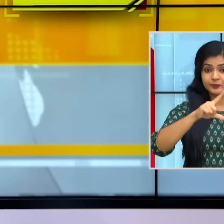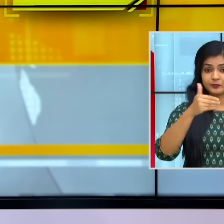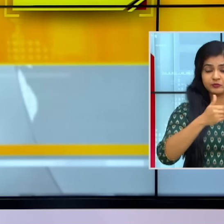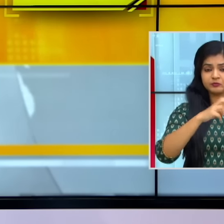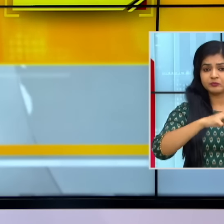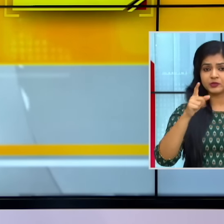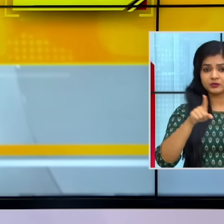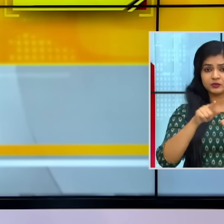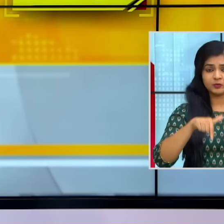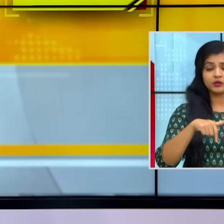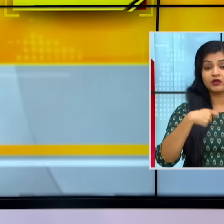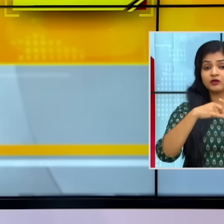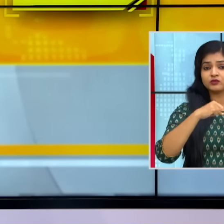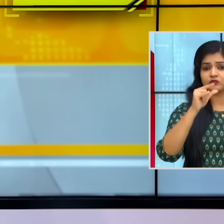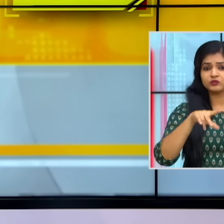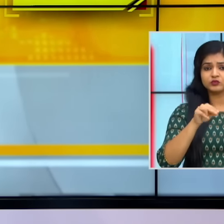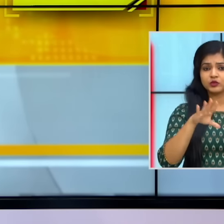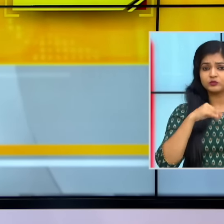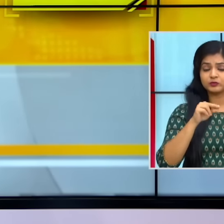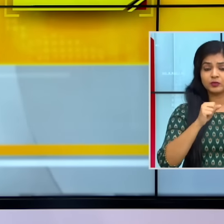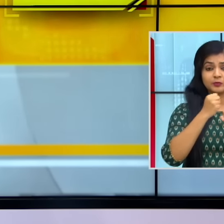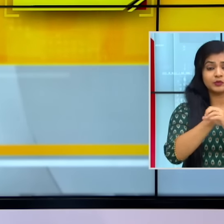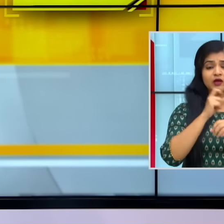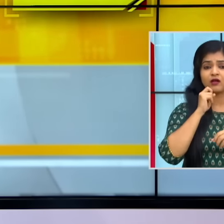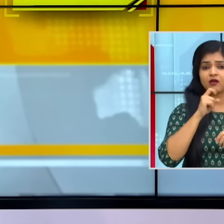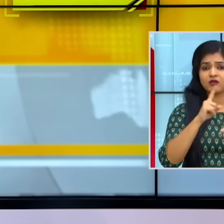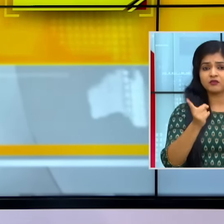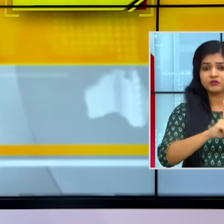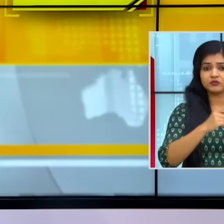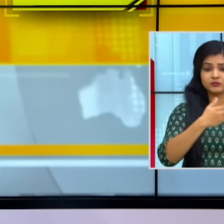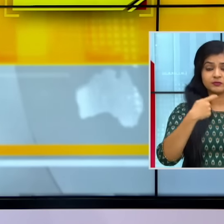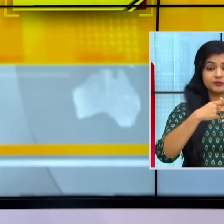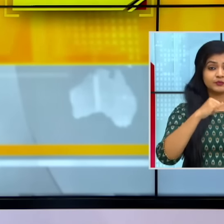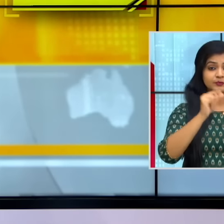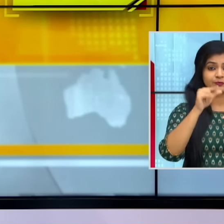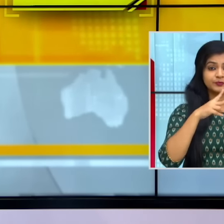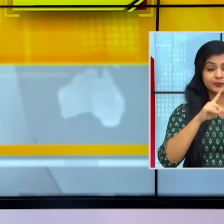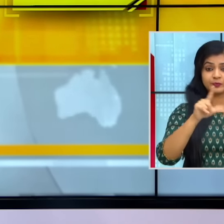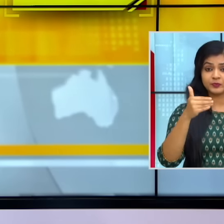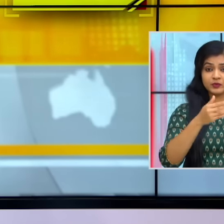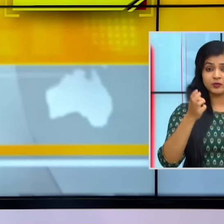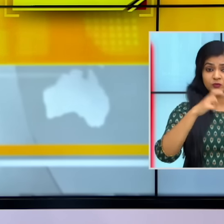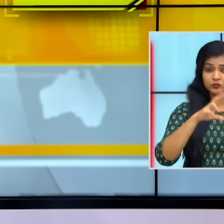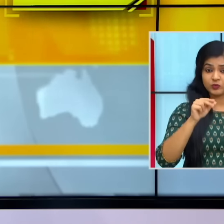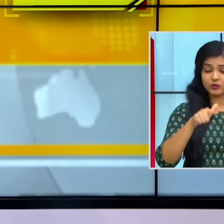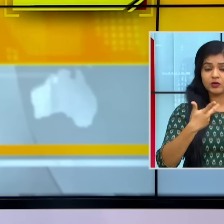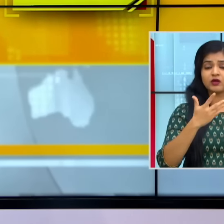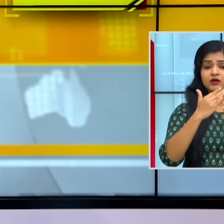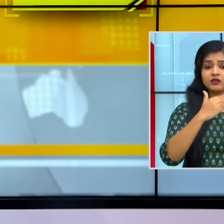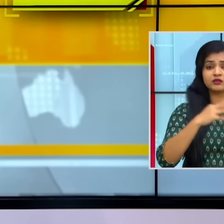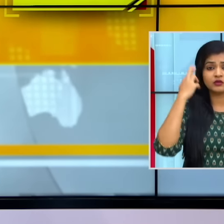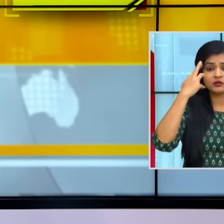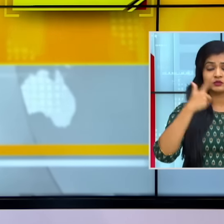ബഹിഷ്കരിച്ചുവെന്ന വാർത്ത കെ സുരേന്ദ്രൻ തള്ളി. മാധ്യമങ്ങൾ പച്ചക്കള്ളം പ്രചരിപ്പിക്കുകയാണെന്ന് കെ സുരേന്ദ്രൻ പറഞ്ഞു. യോഗങ്ങളിൽ പങ്കെടുക്കാത്തതിന്റെ കാരണം